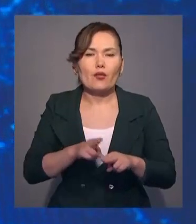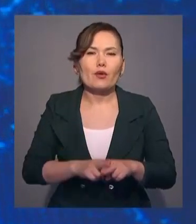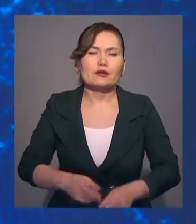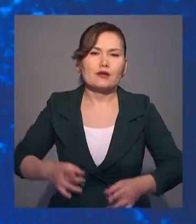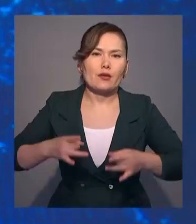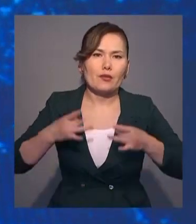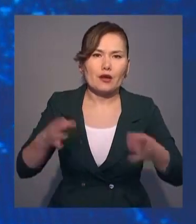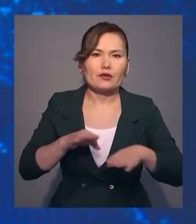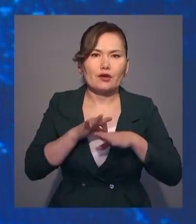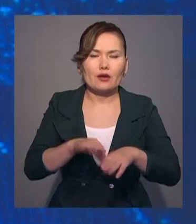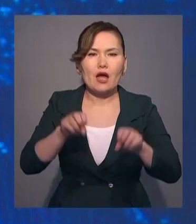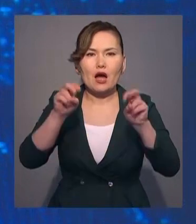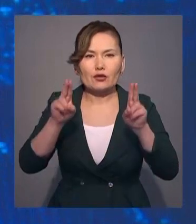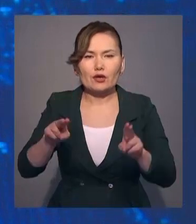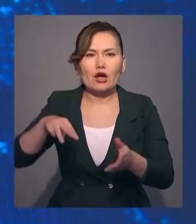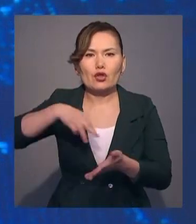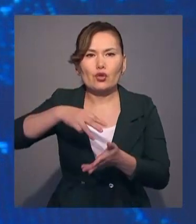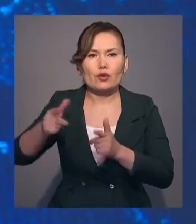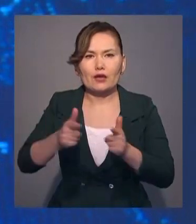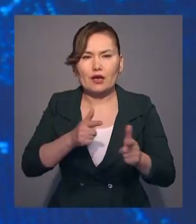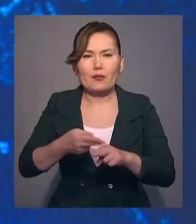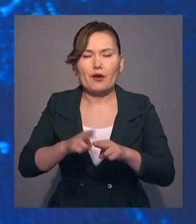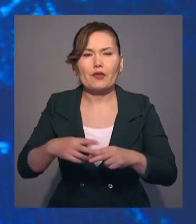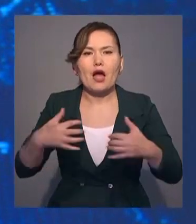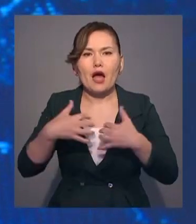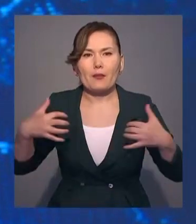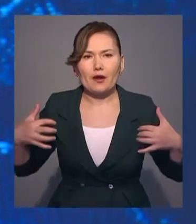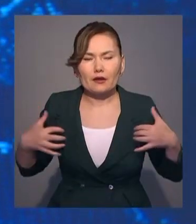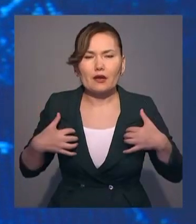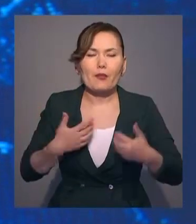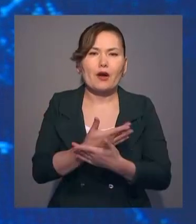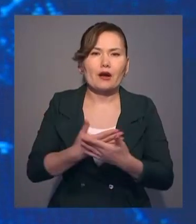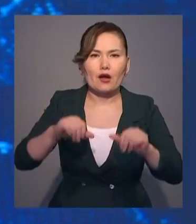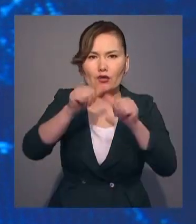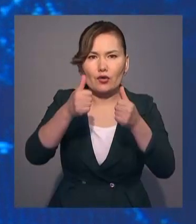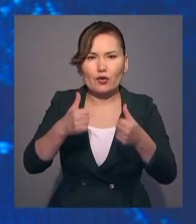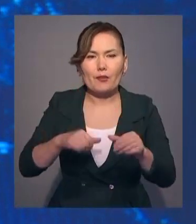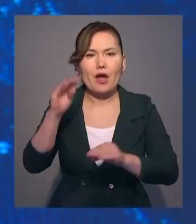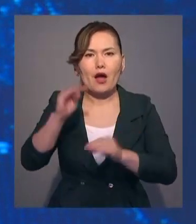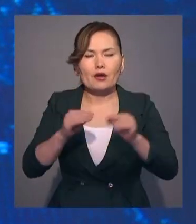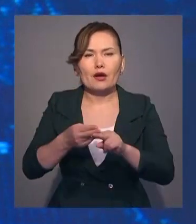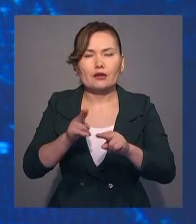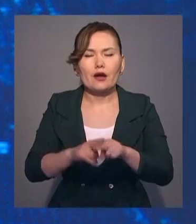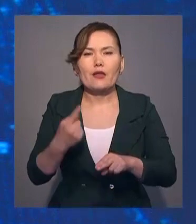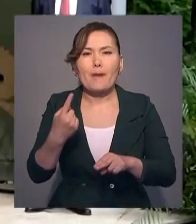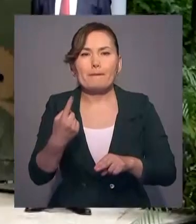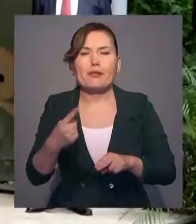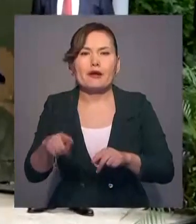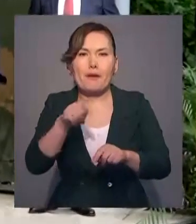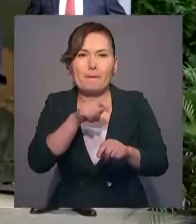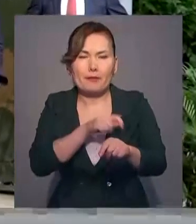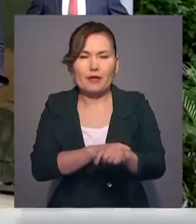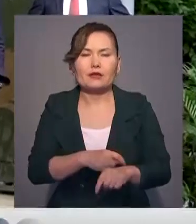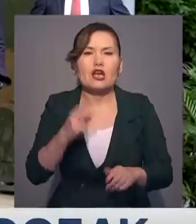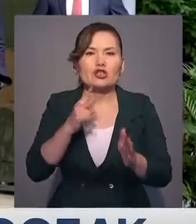ұйымдастырылды. Ол үшін арнайы торт та әзірленген. Жануарлармен безендірілген торттың биіктігі 1 метр 75 сантиметрге жетеді. Айта